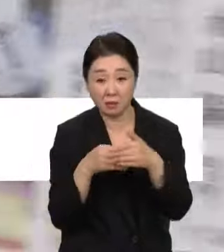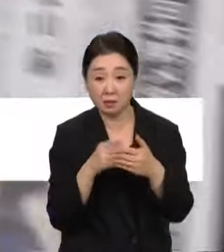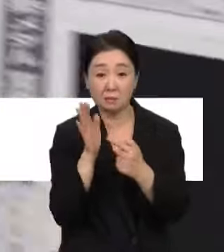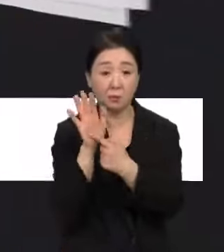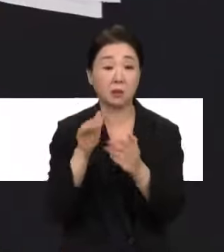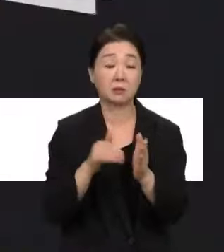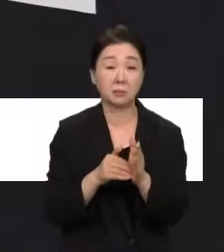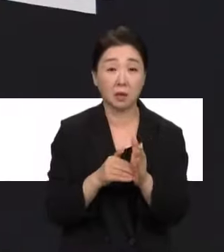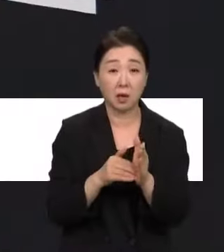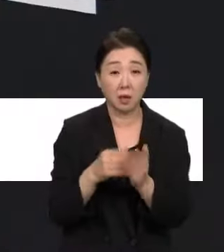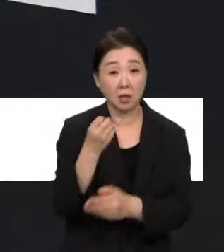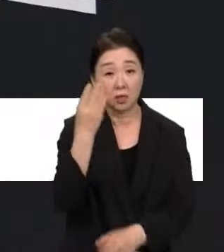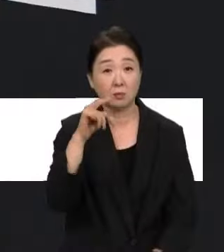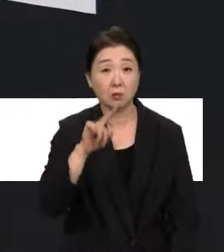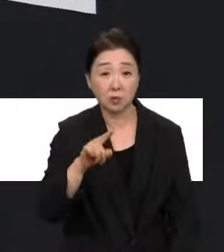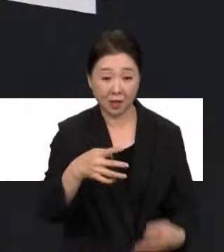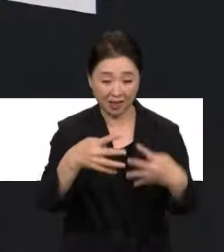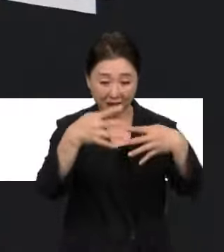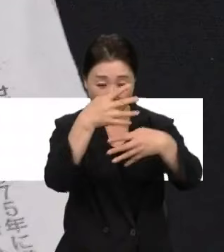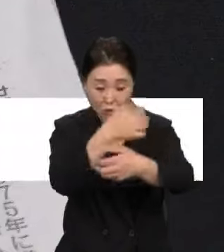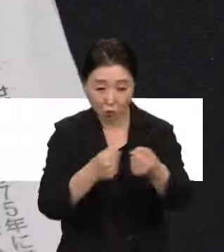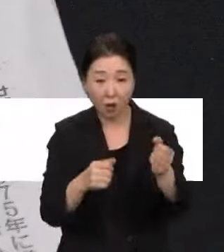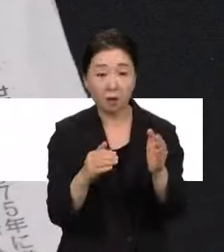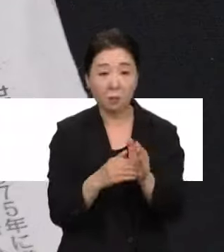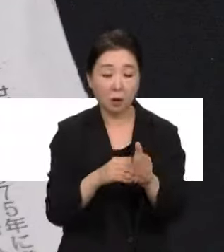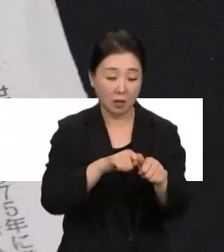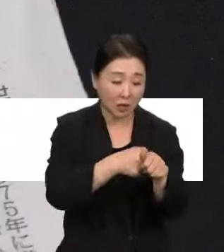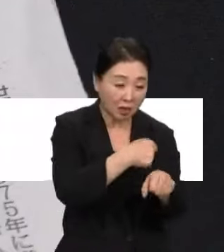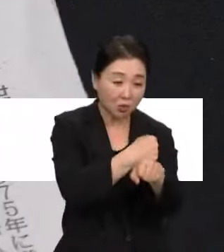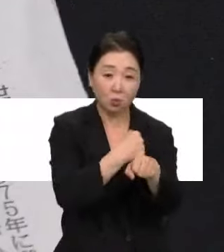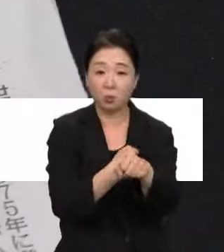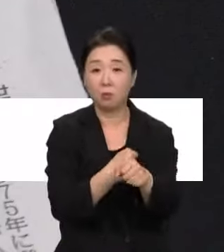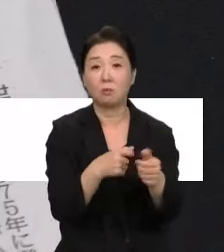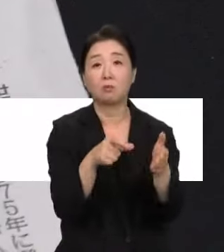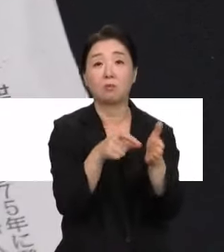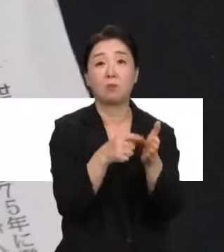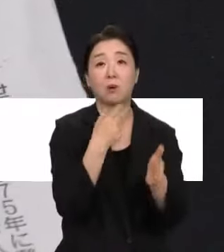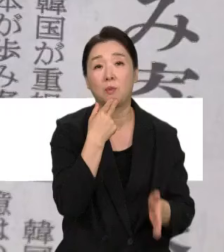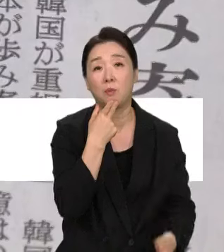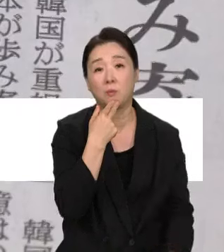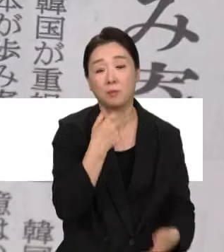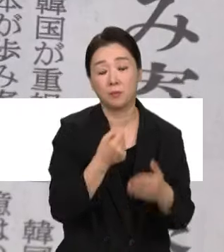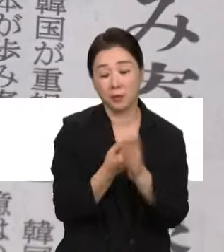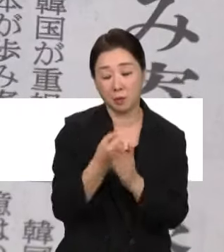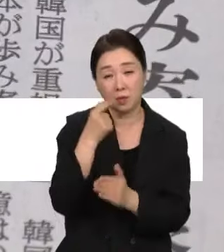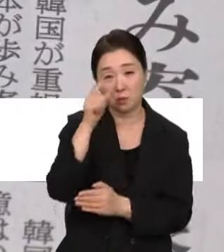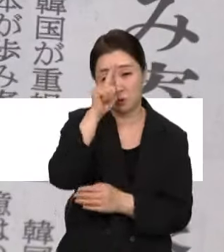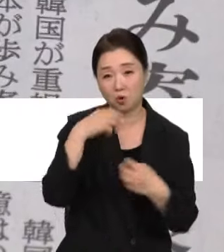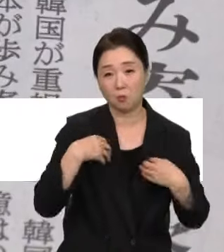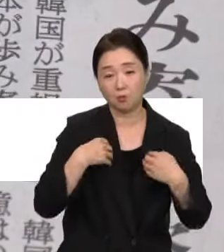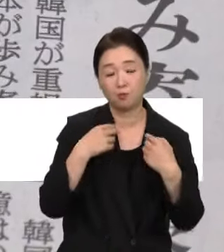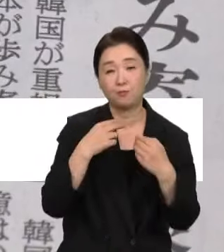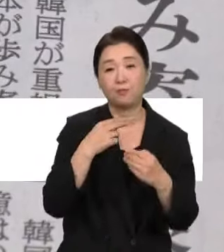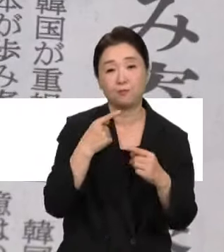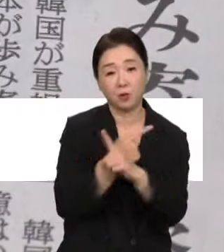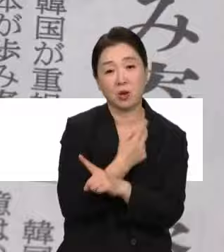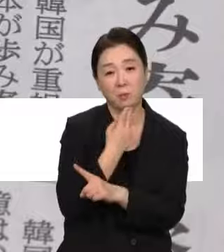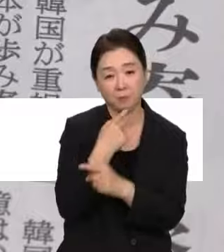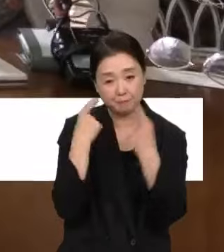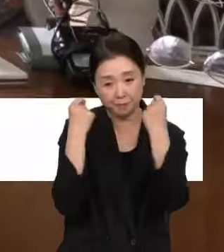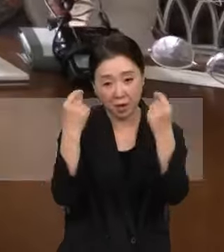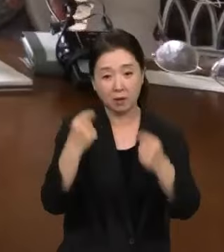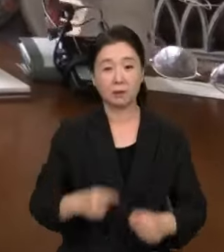상신은 조약상 강제노동에 해당되지 않는다는 일본정부의 존 입장엔 변함이 없다고도